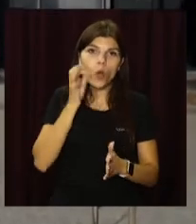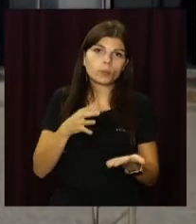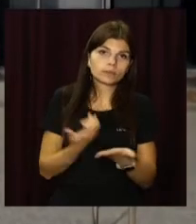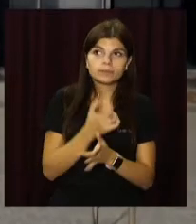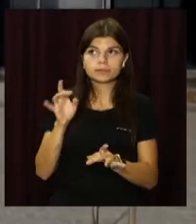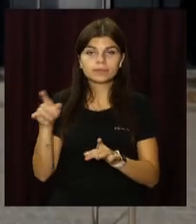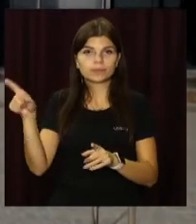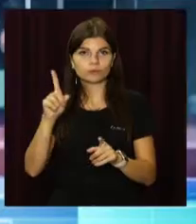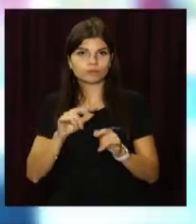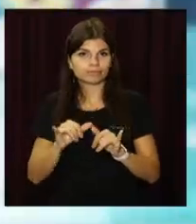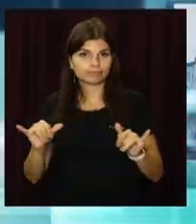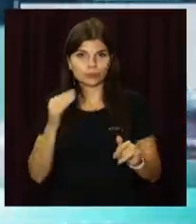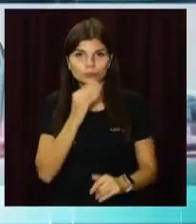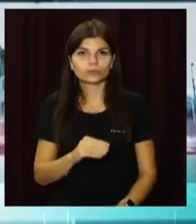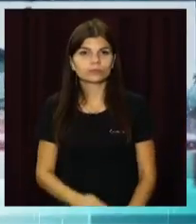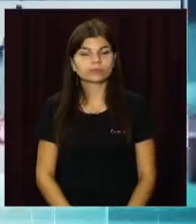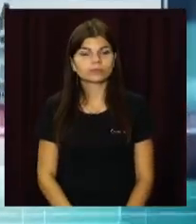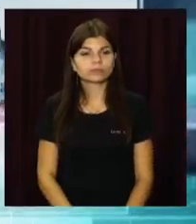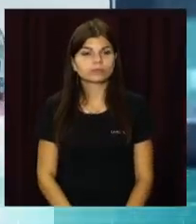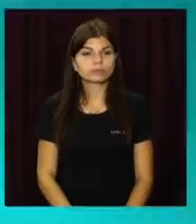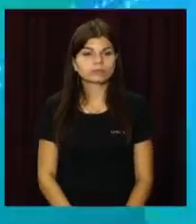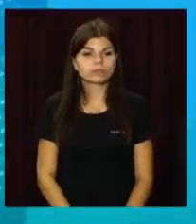телеканал «Відкритий».